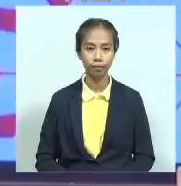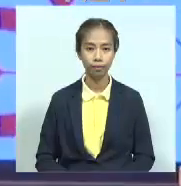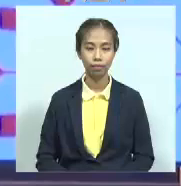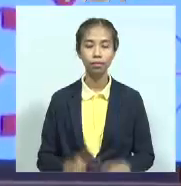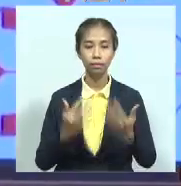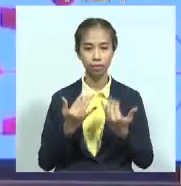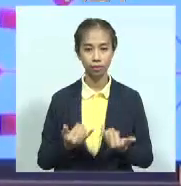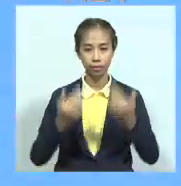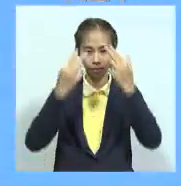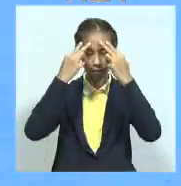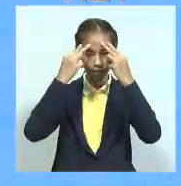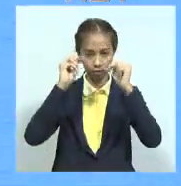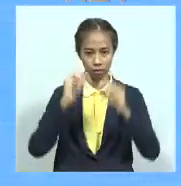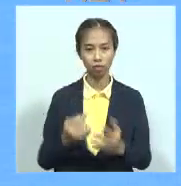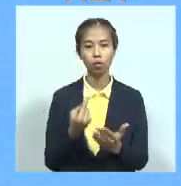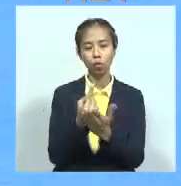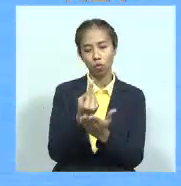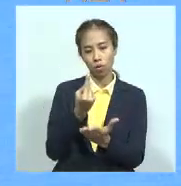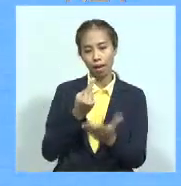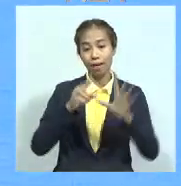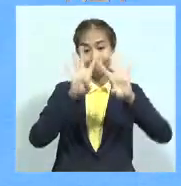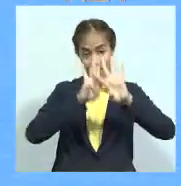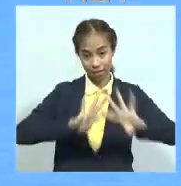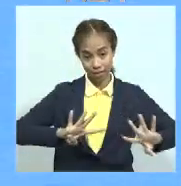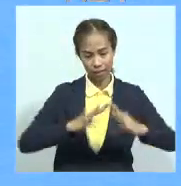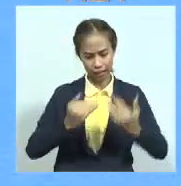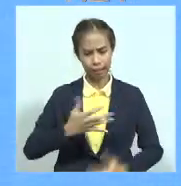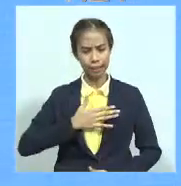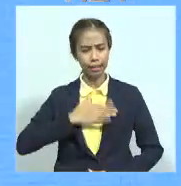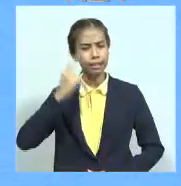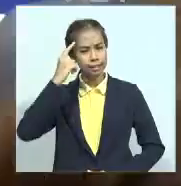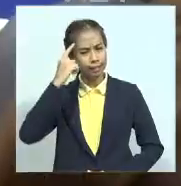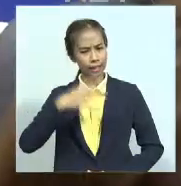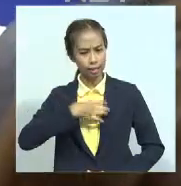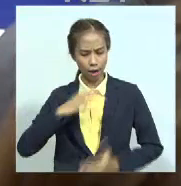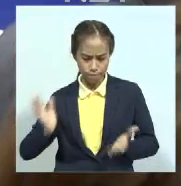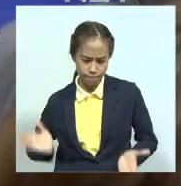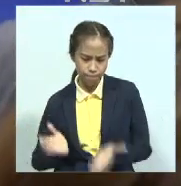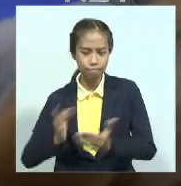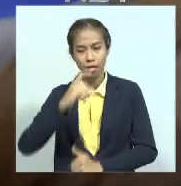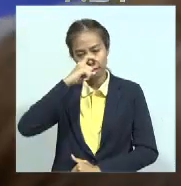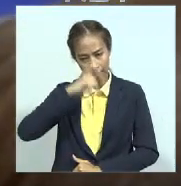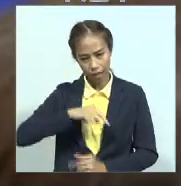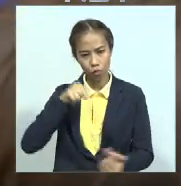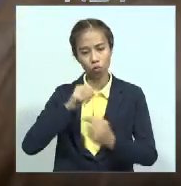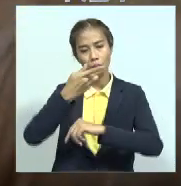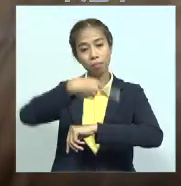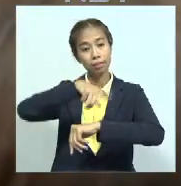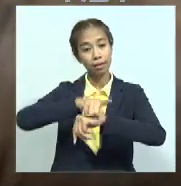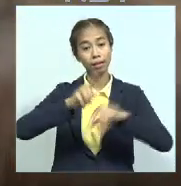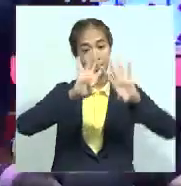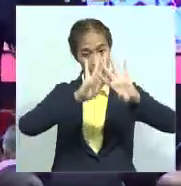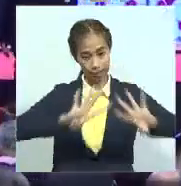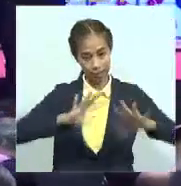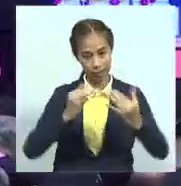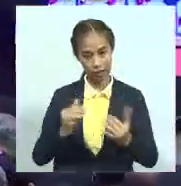ทั้งนี้นายกรัฐมนตรีในนามประธานอาเซียนตั้งใจที่จะผลักดันบทบาทของไทยในฐานะประธานอาเซียนและตอกย้ำประเด็